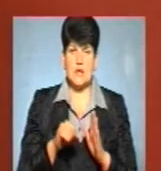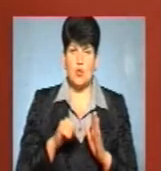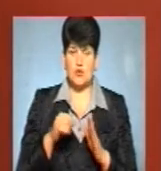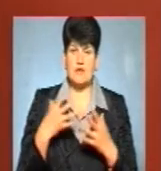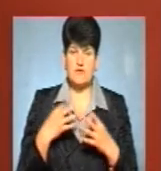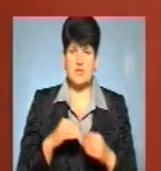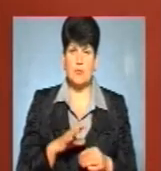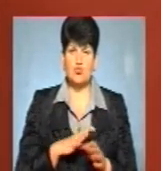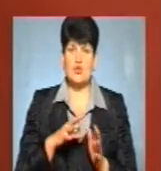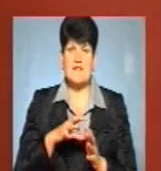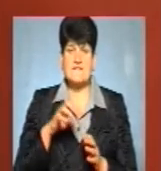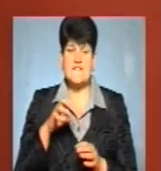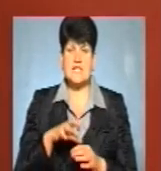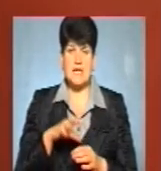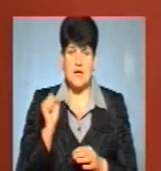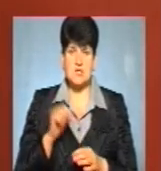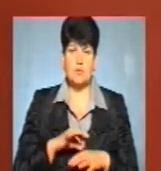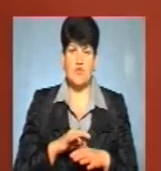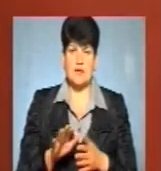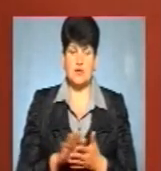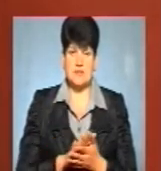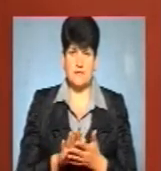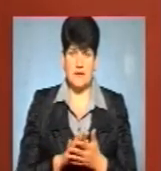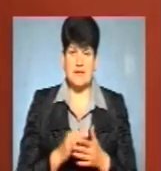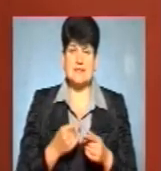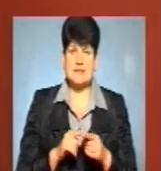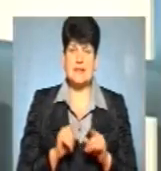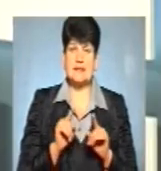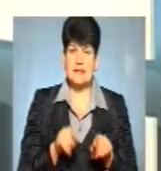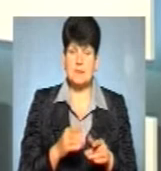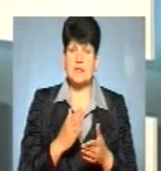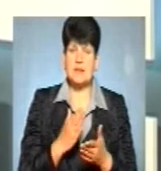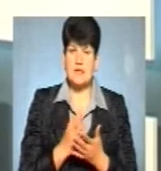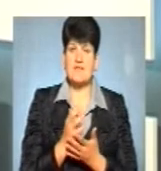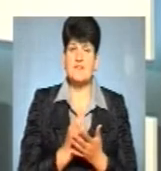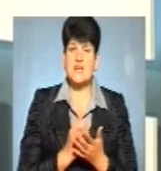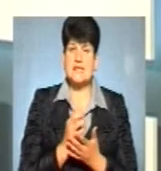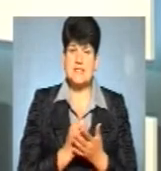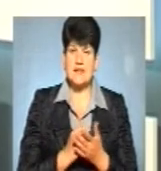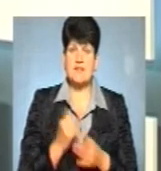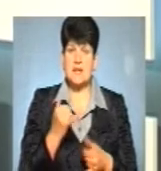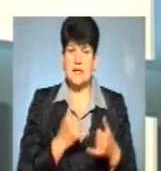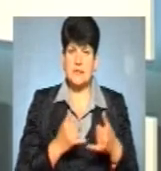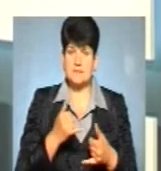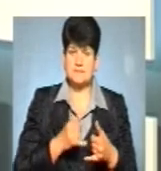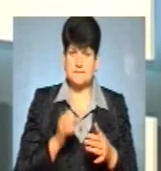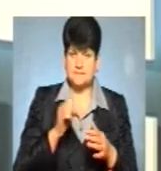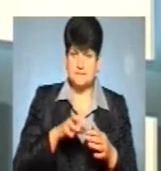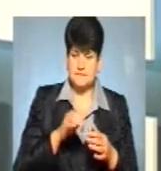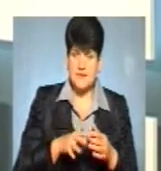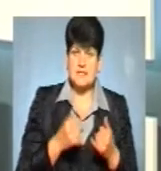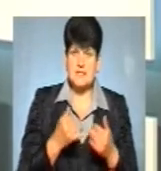були відкачені і проведено дезінфікацію. Це тими наявними, які були в резерві хімречовинами. Зараз ми